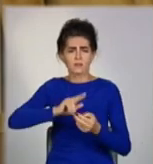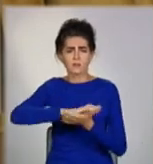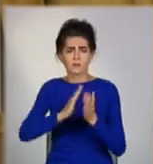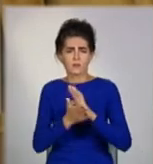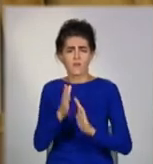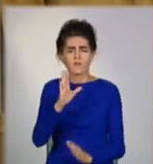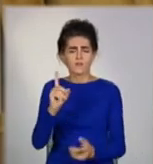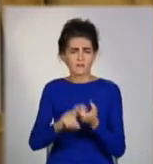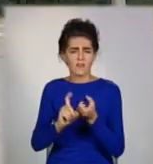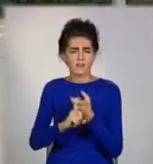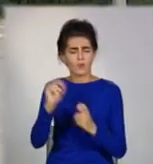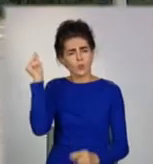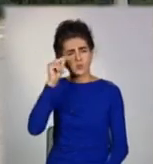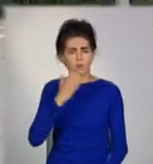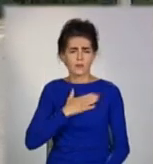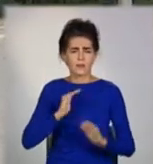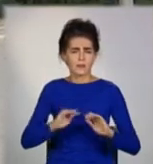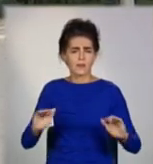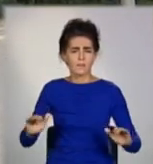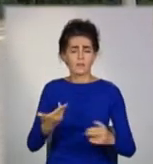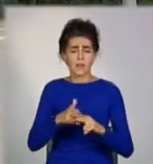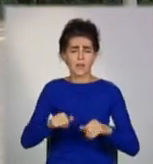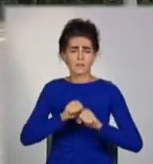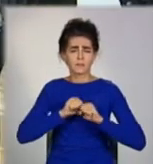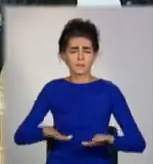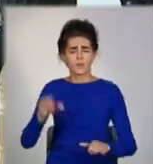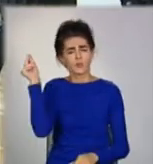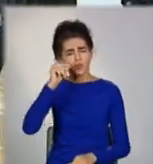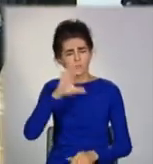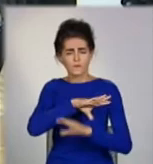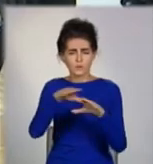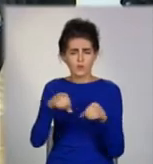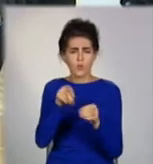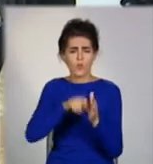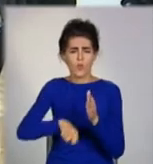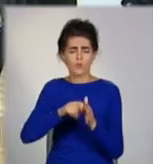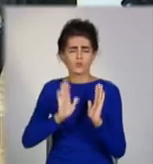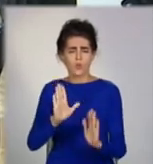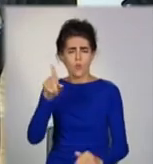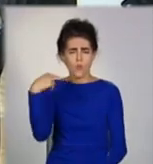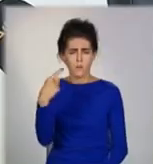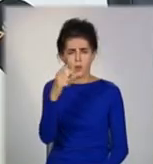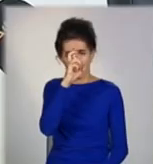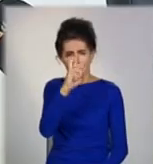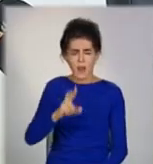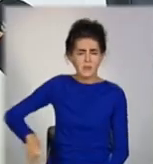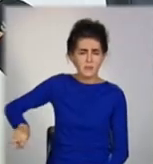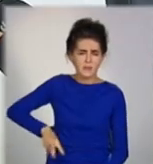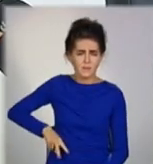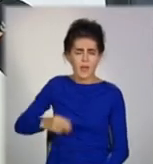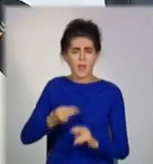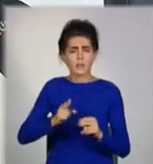касаємо навчання наших дітей. Організацію навчання контролюватимуть і в облдержадміністрації. Ця проблема